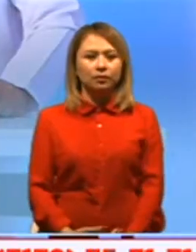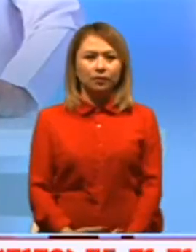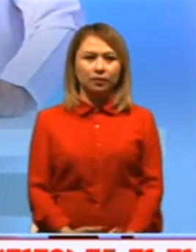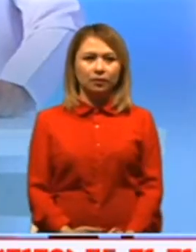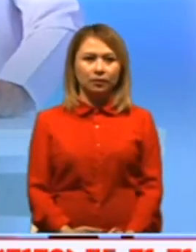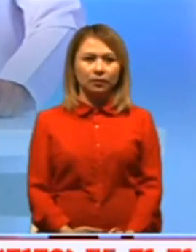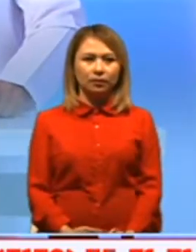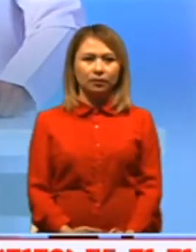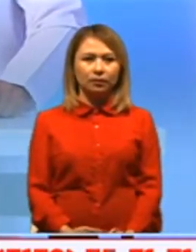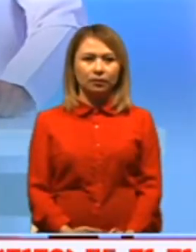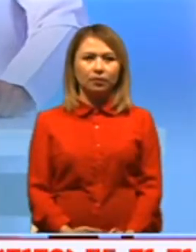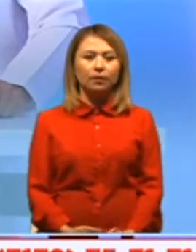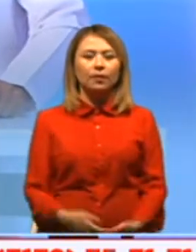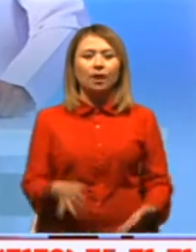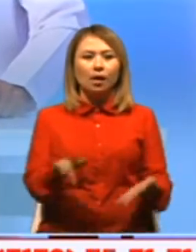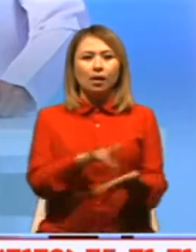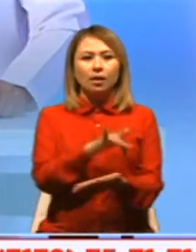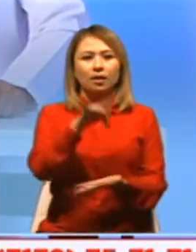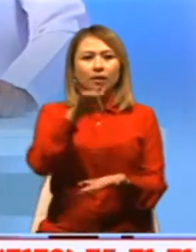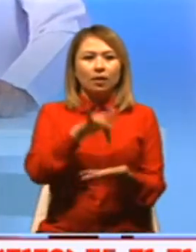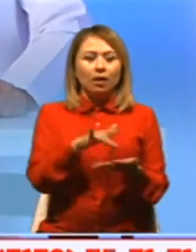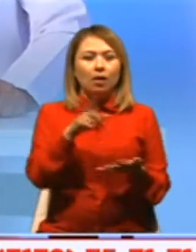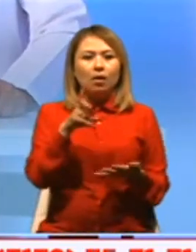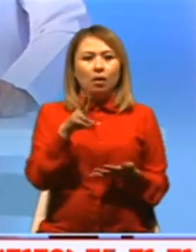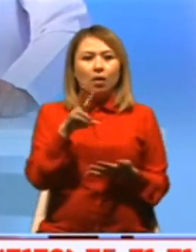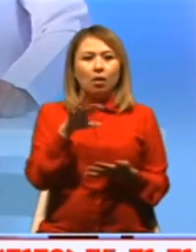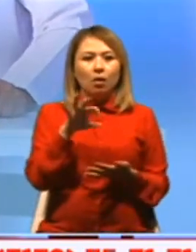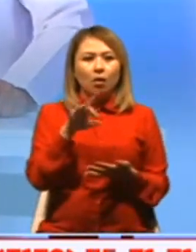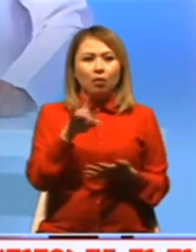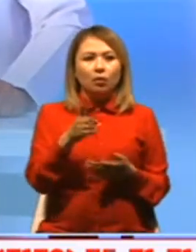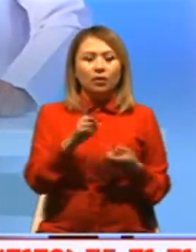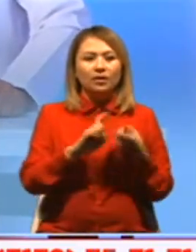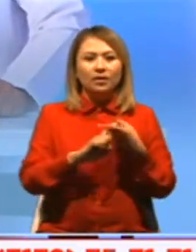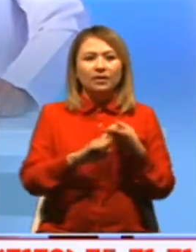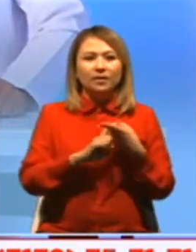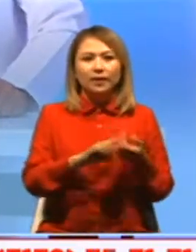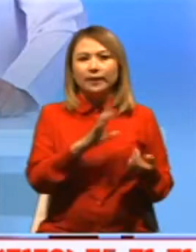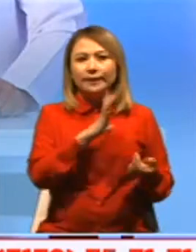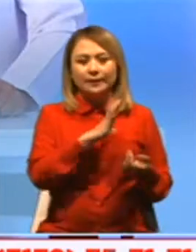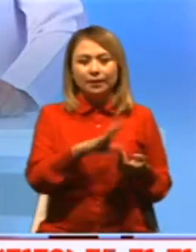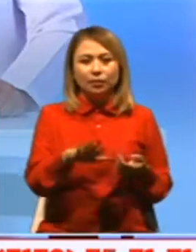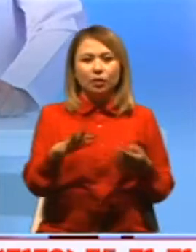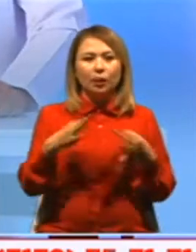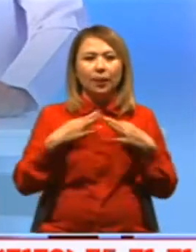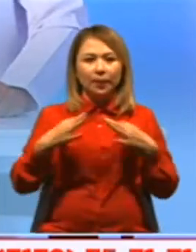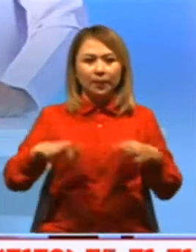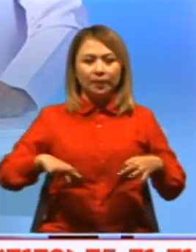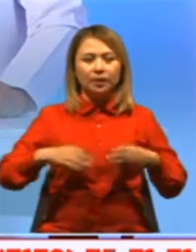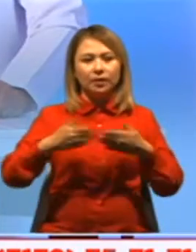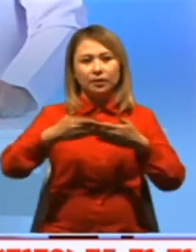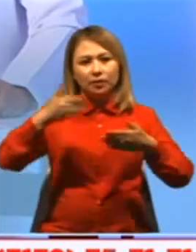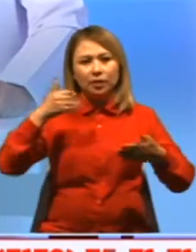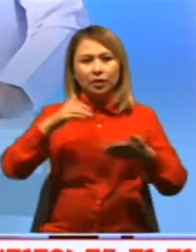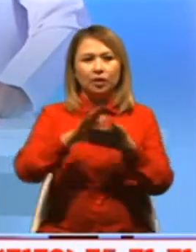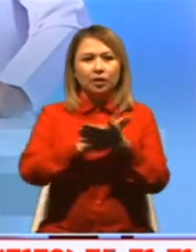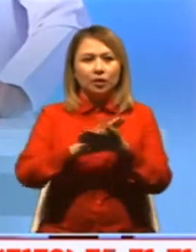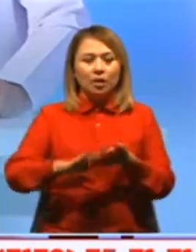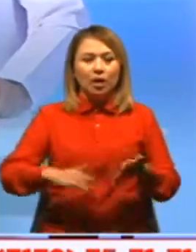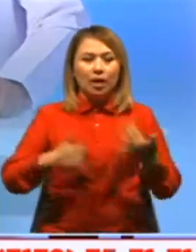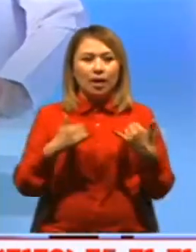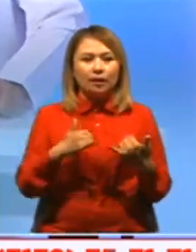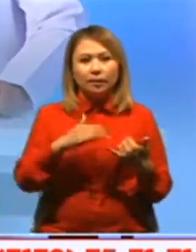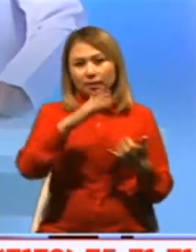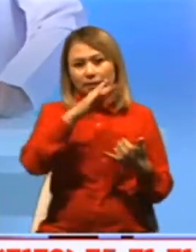су қалалық су орталықтарында хлорды қосады, өйткен себебі инфекциялық ошақтарды бактериялардың алдын алу үшін. Бірақ қазіргі